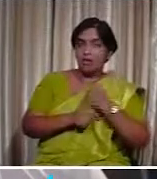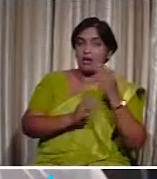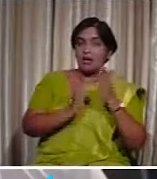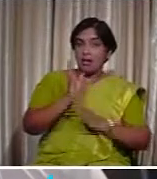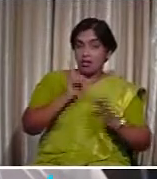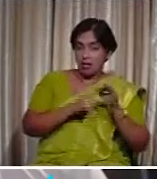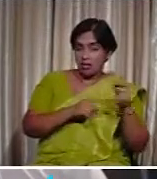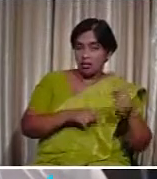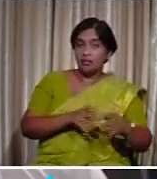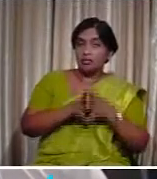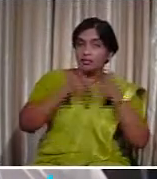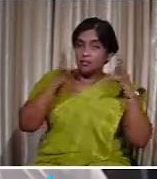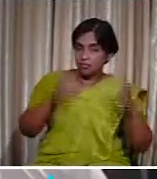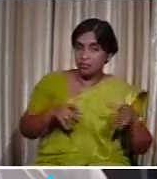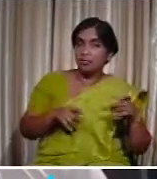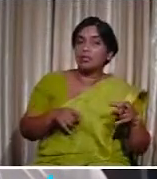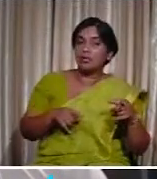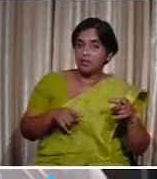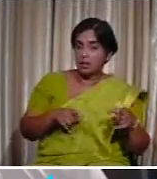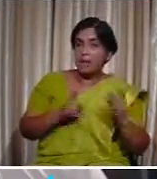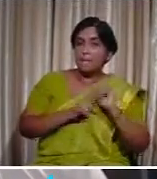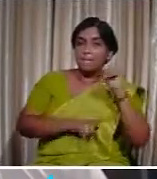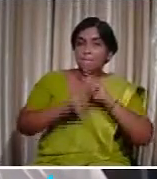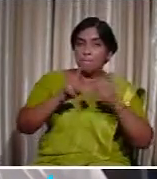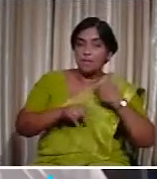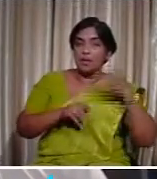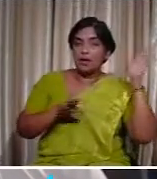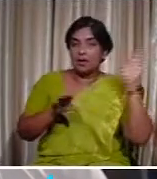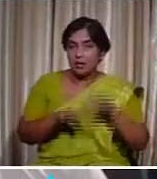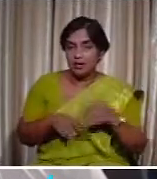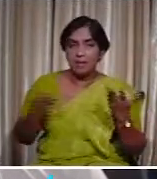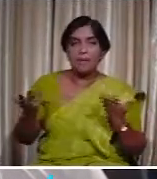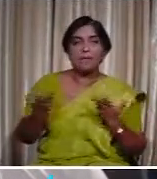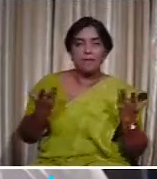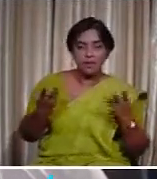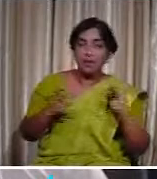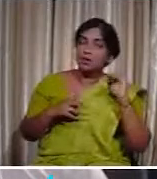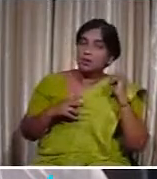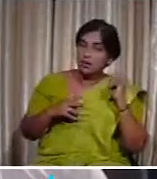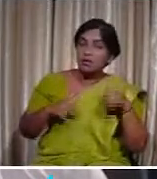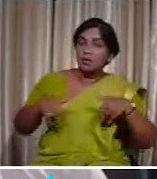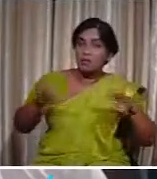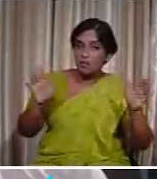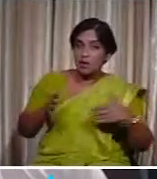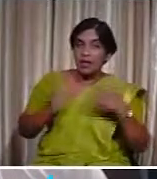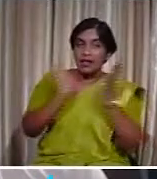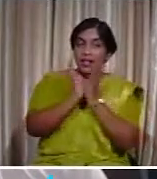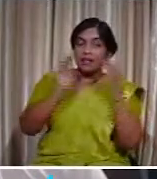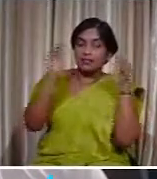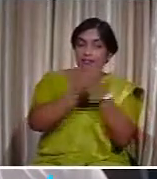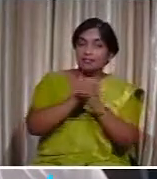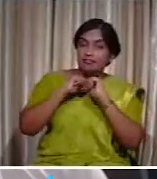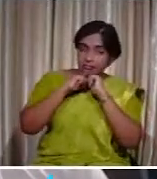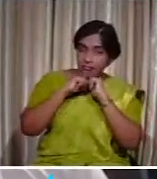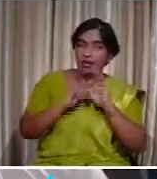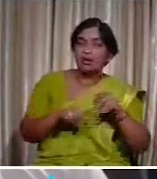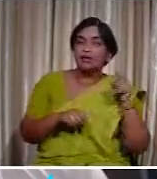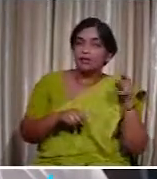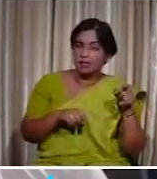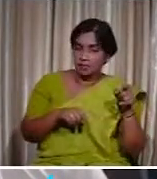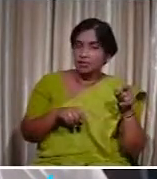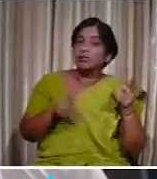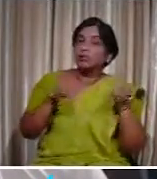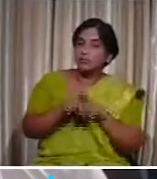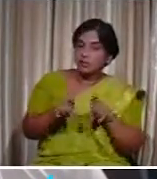මන්ත්‍රීවරු විශාල පිරිසකට මේ පාර්ලිමේන්තුවට එන්න පුළුවන් කමක් නැහැ. සමහර අය තාමත් කැලෑ වැදිලා හැංගිලා ඉන්නේ.